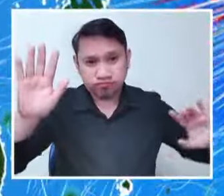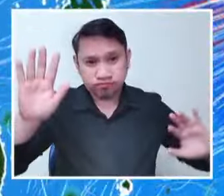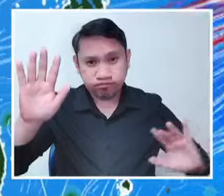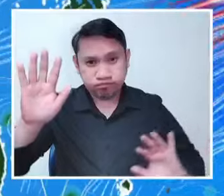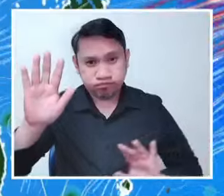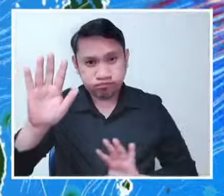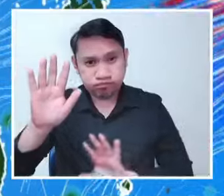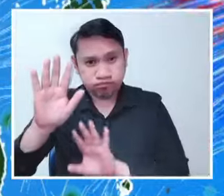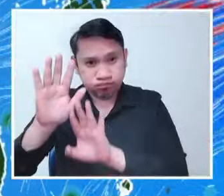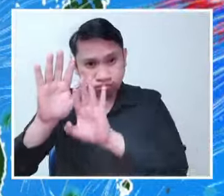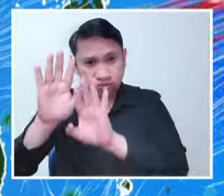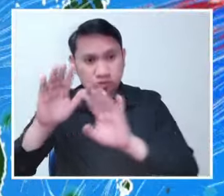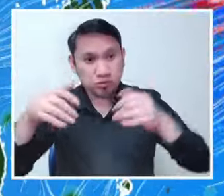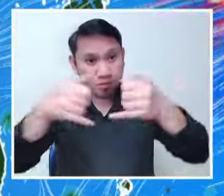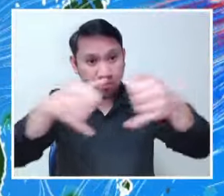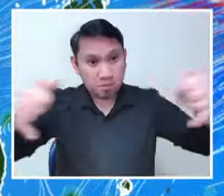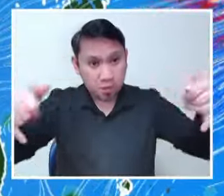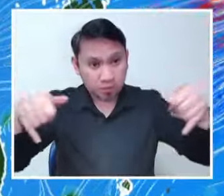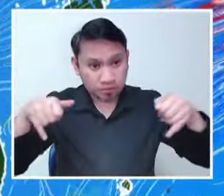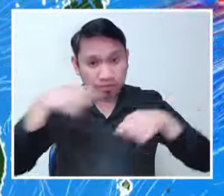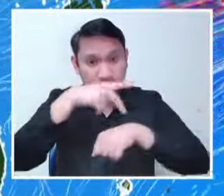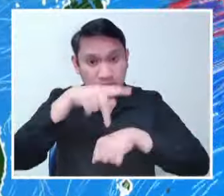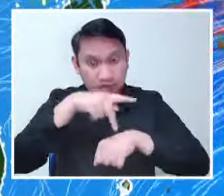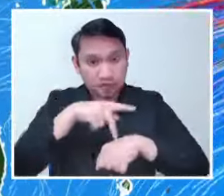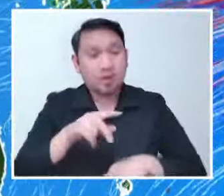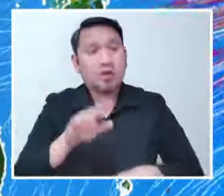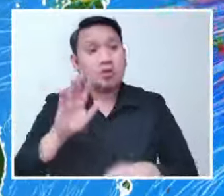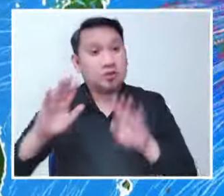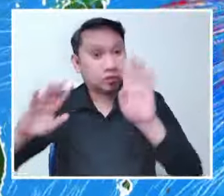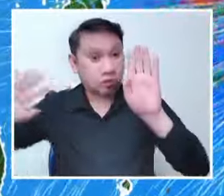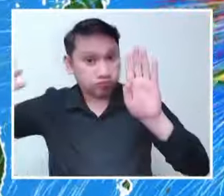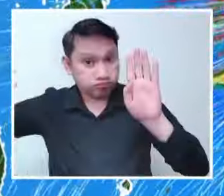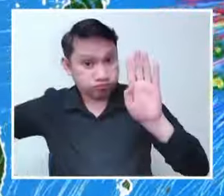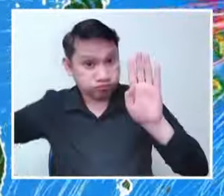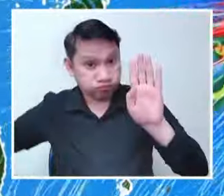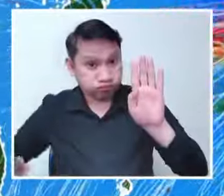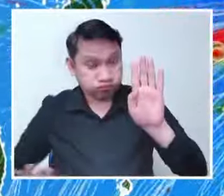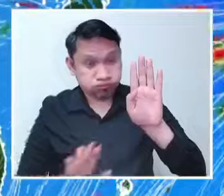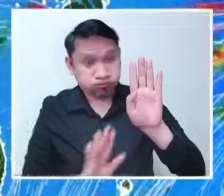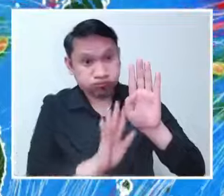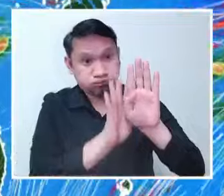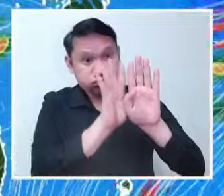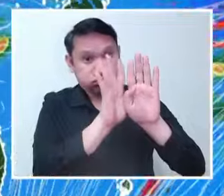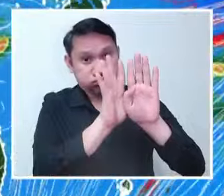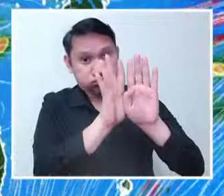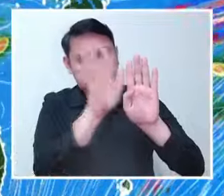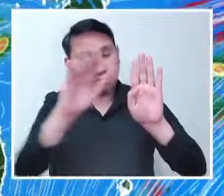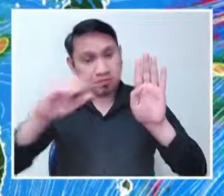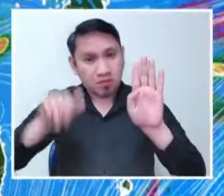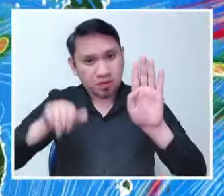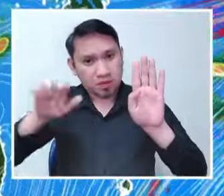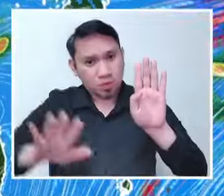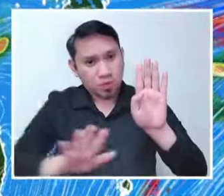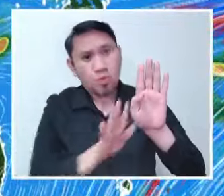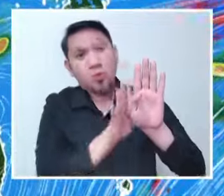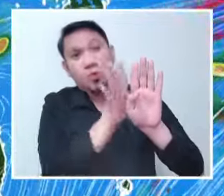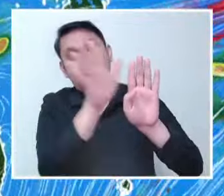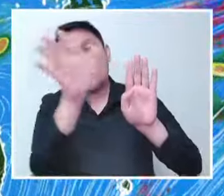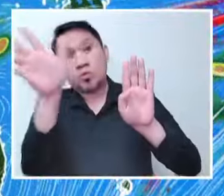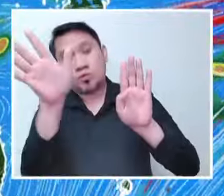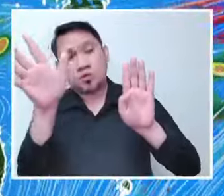PAR. Ito po nga, nandito sa may West Philippine Sea ay posibleng kumilos sa mga susunod na araw palayo ng bansa patungo sa may Vietnam at